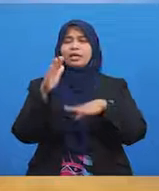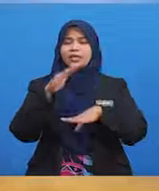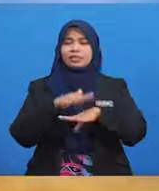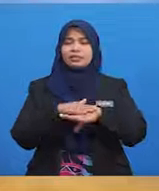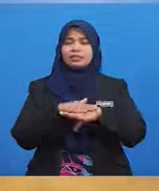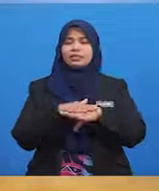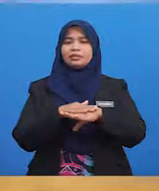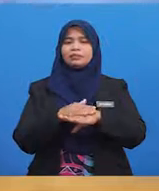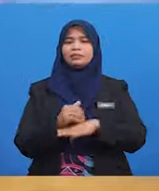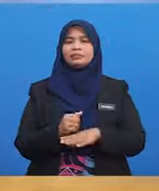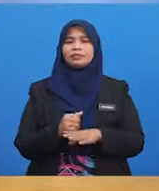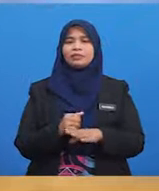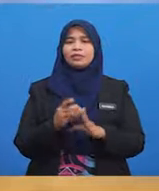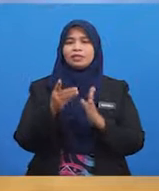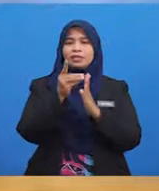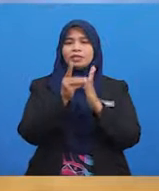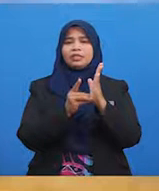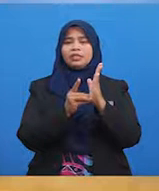atas, di